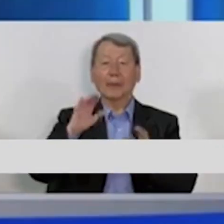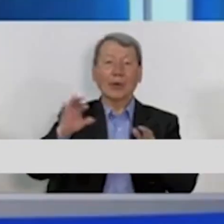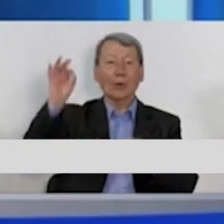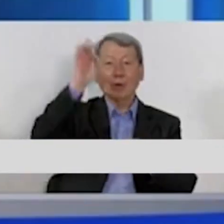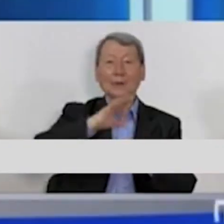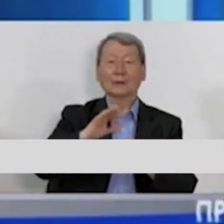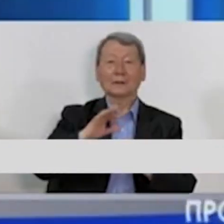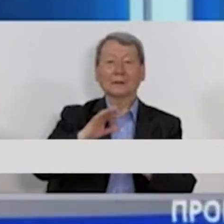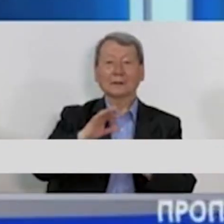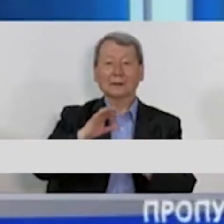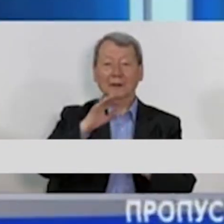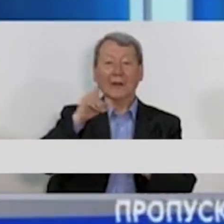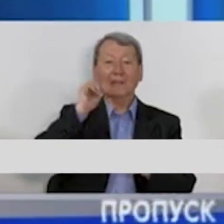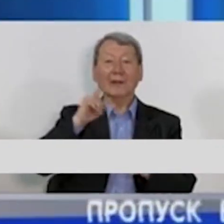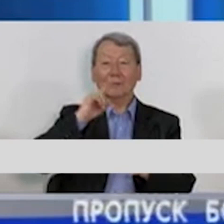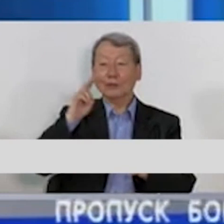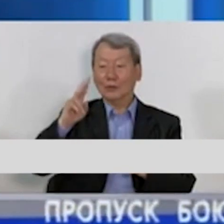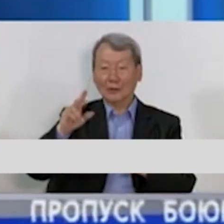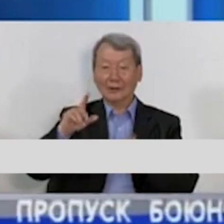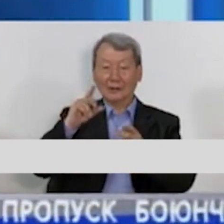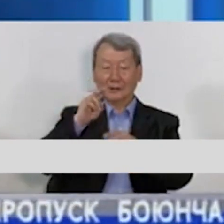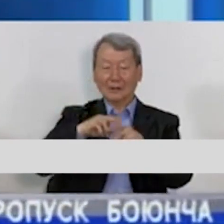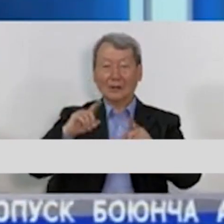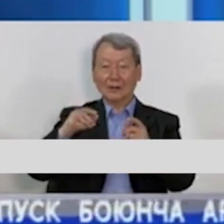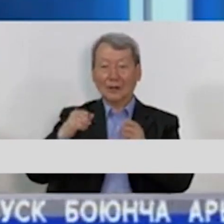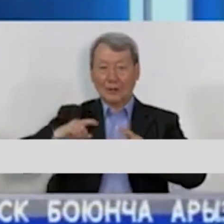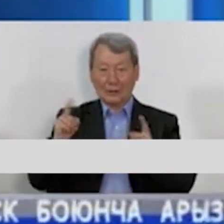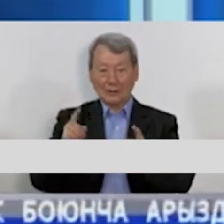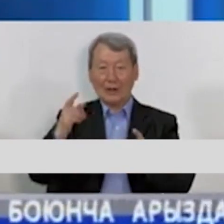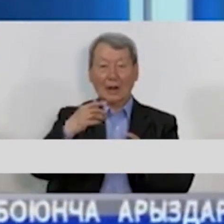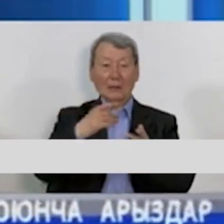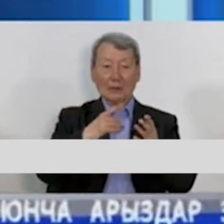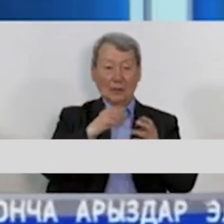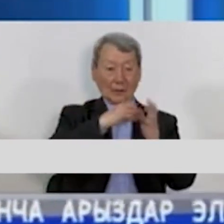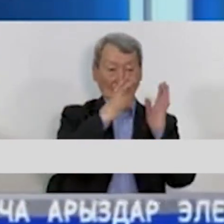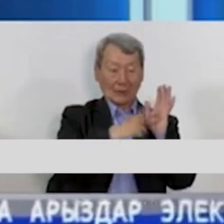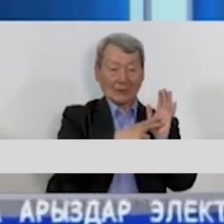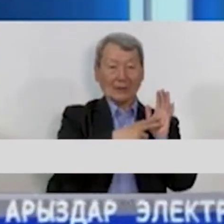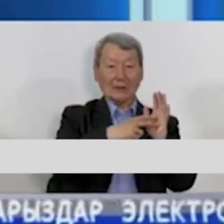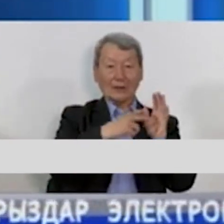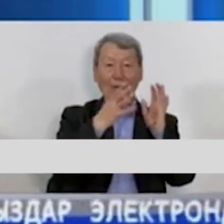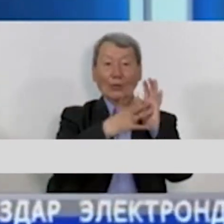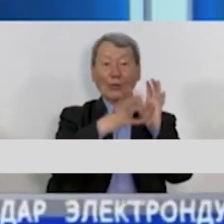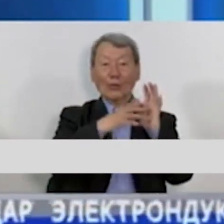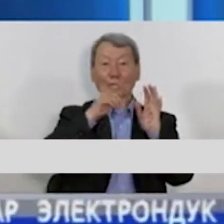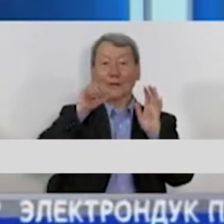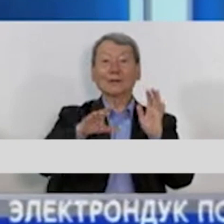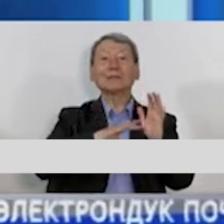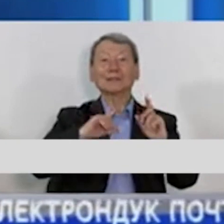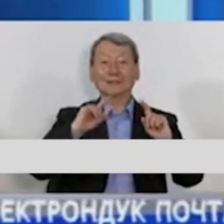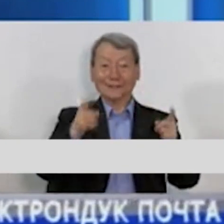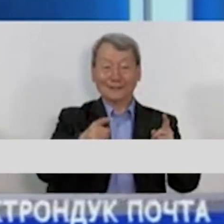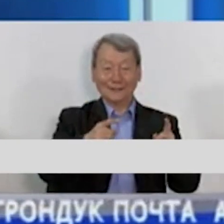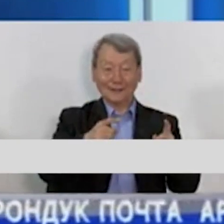Жалпысынан убактылуу кармоочу жайда 17 апрелде 9 жаранды алгачкы медициналык